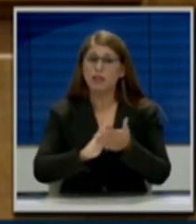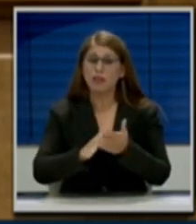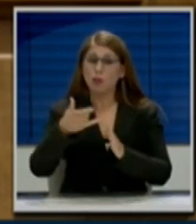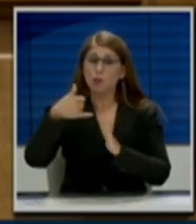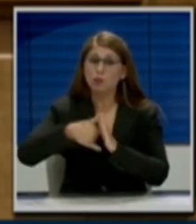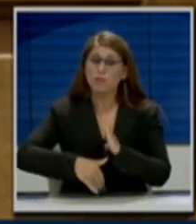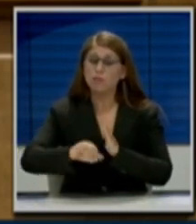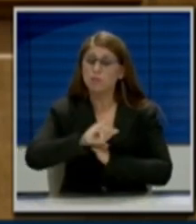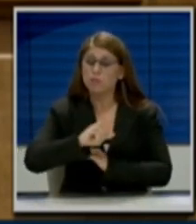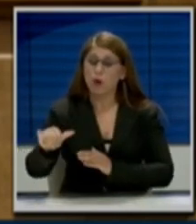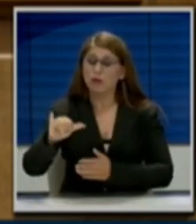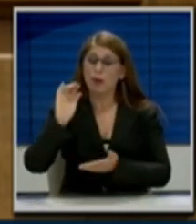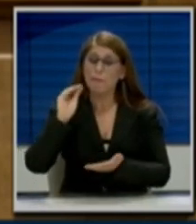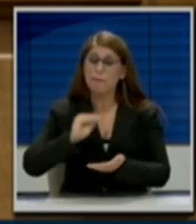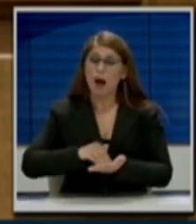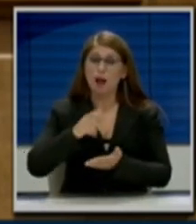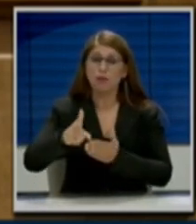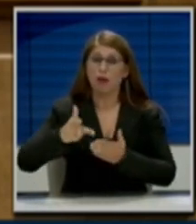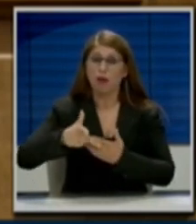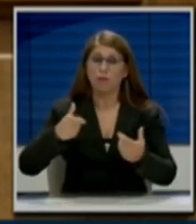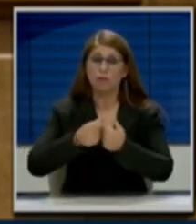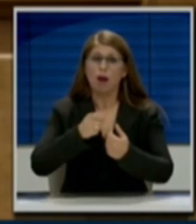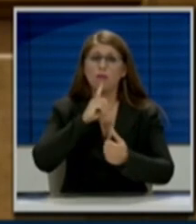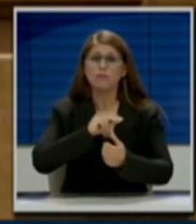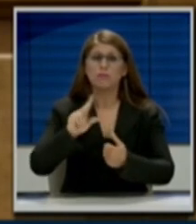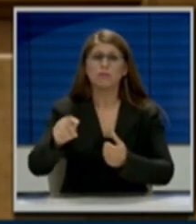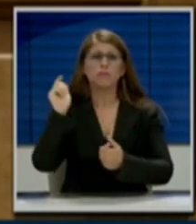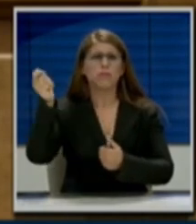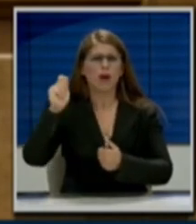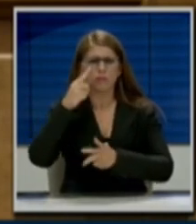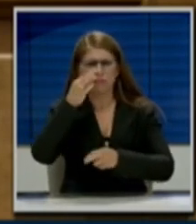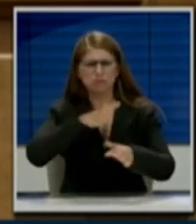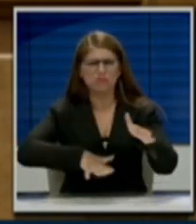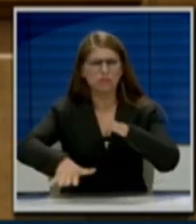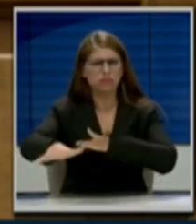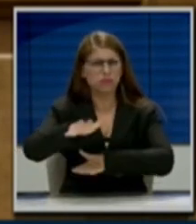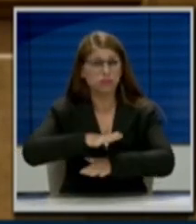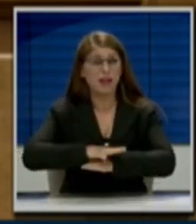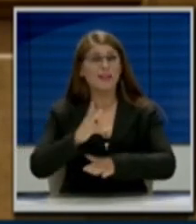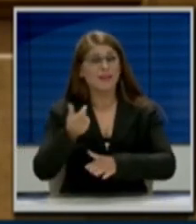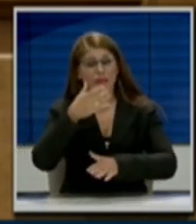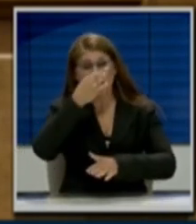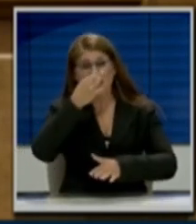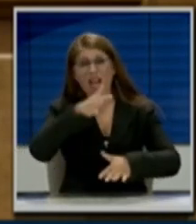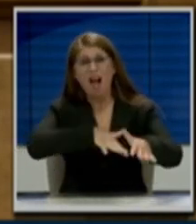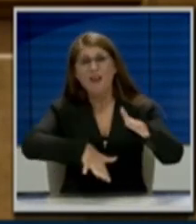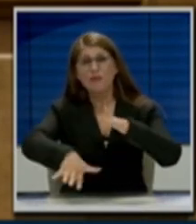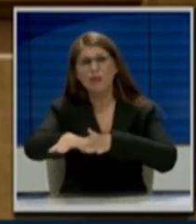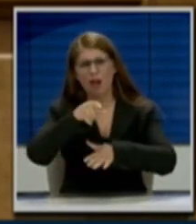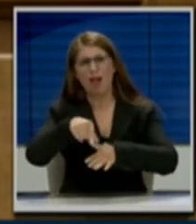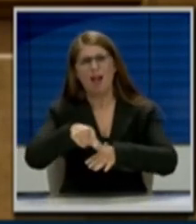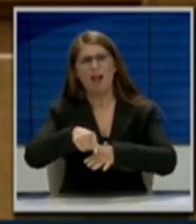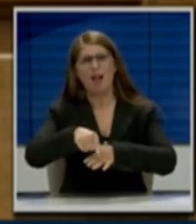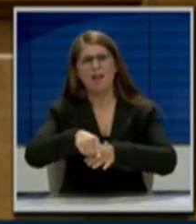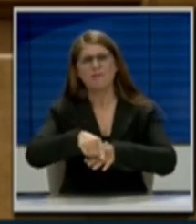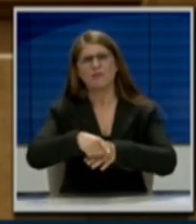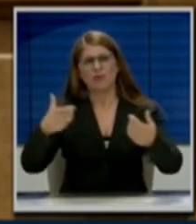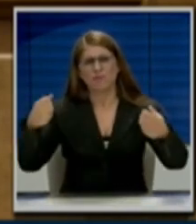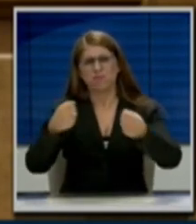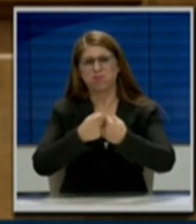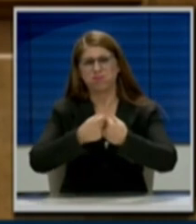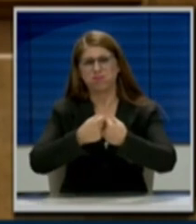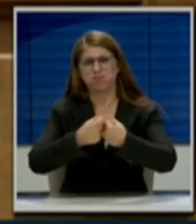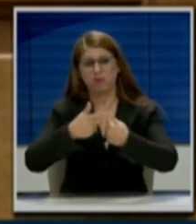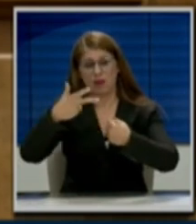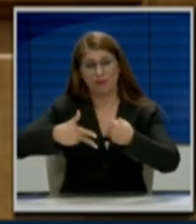πολιτικές πραγματικής πάταξης της διαφθοράς, γιατί η διαφθορά σκοτώνει και τα Τέμπη